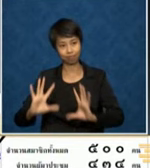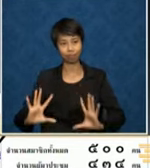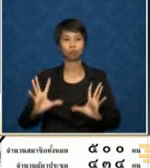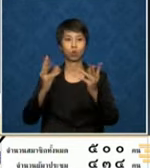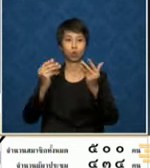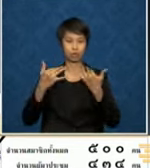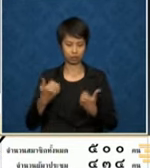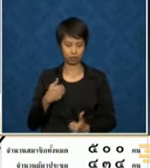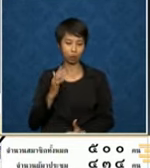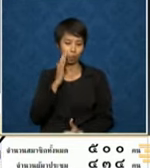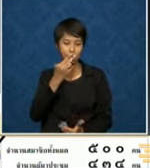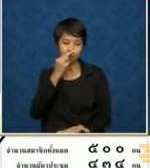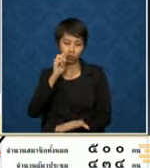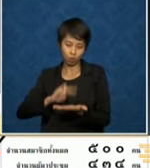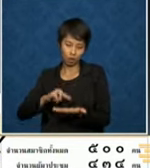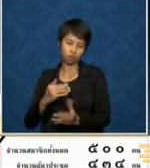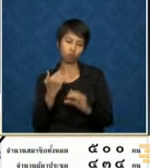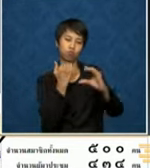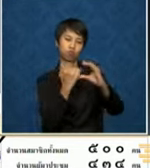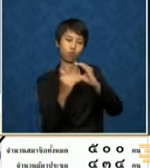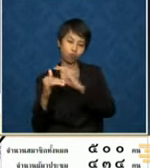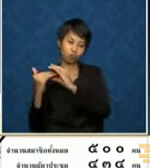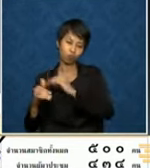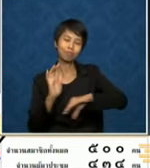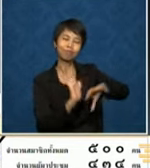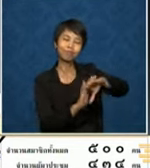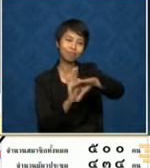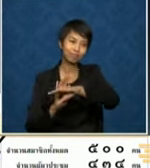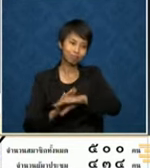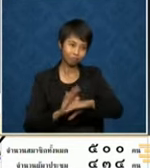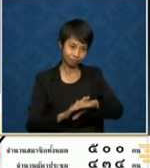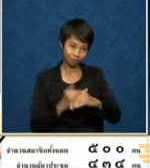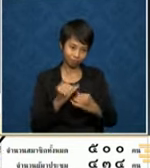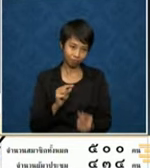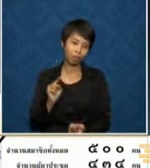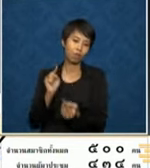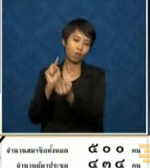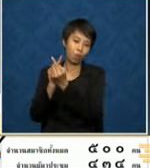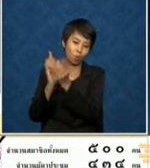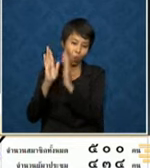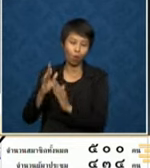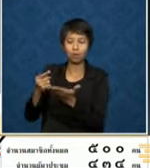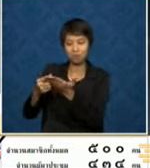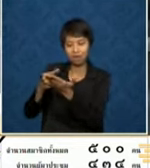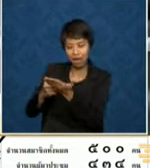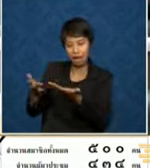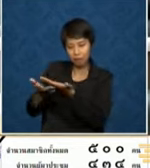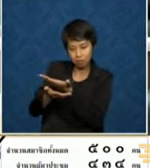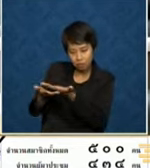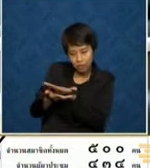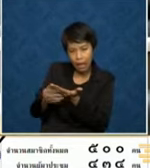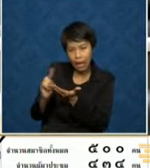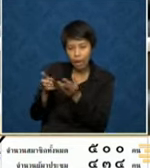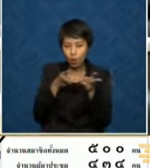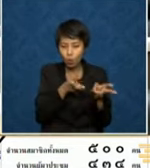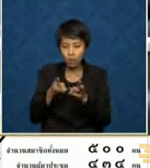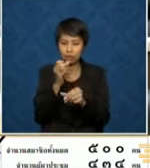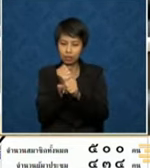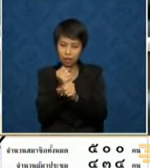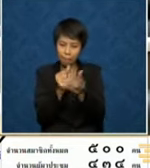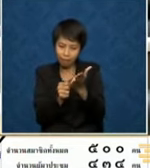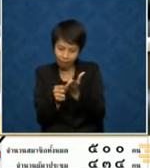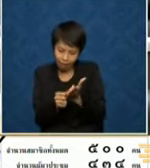จะรีบทำหนังสือแจ้งเตือนให้นักเรียนท่านนี้รีบไปพบอาจารย์ที่ปรึกษาโดยด่วนครับท่านประธานครับเพื่อหาแนวทางในการปรับปรุ